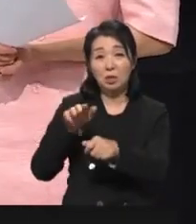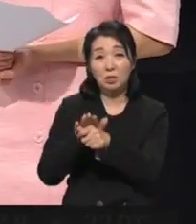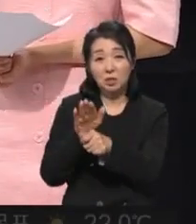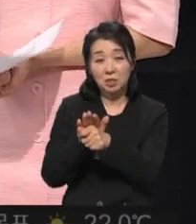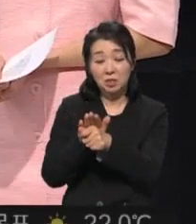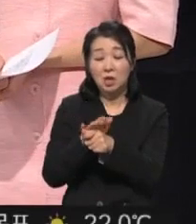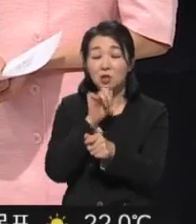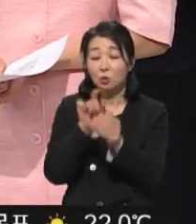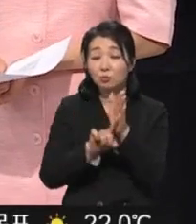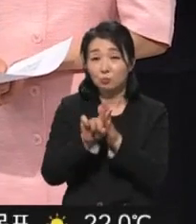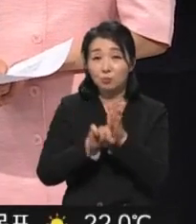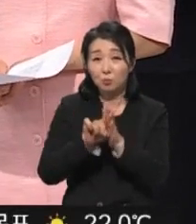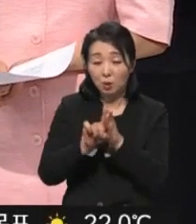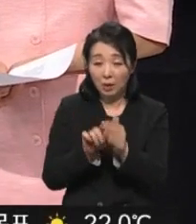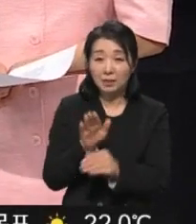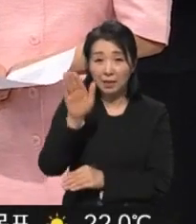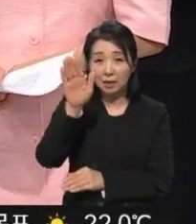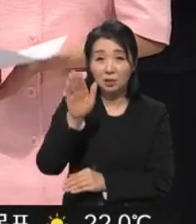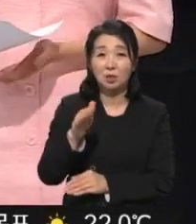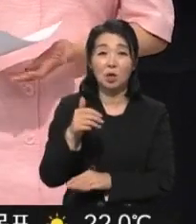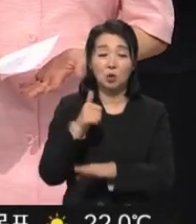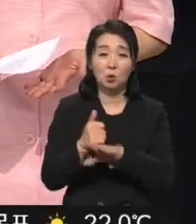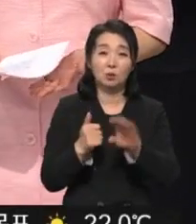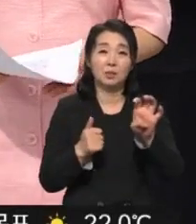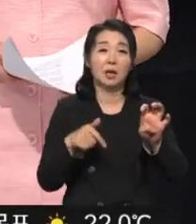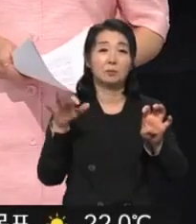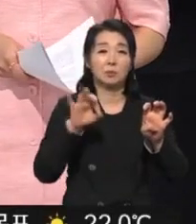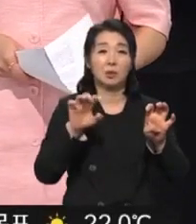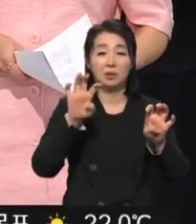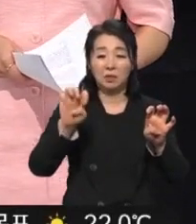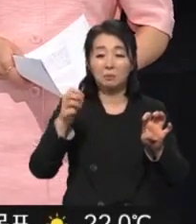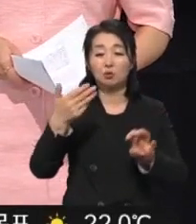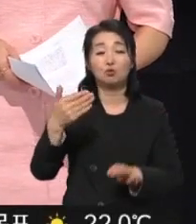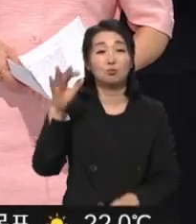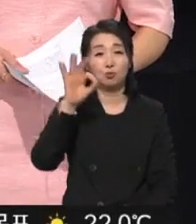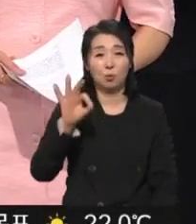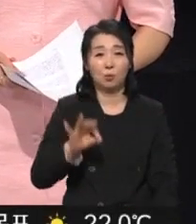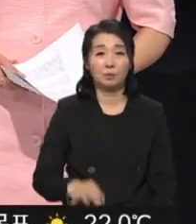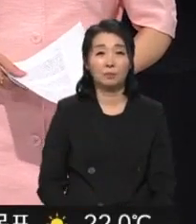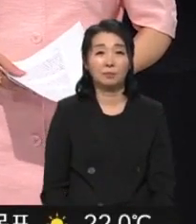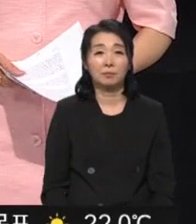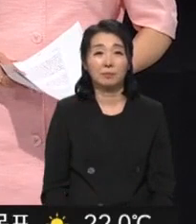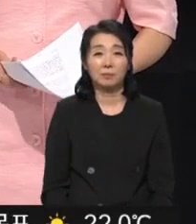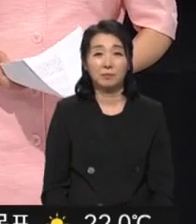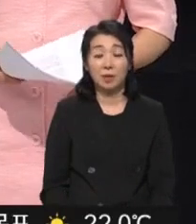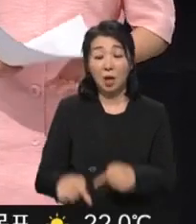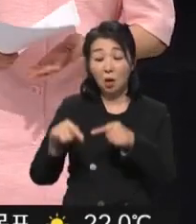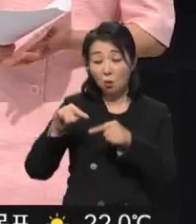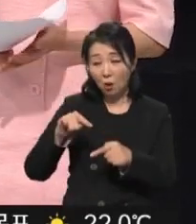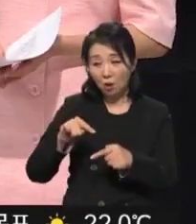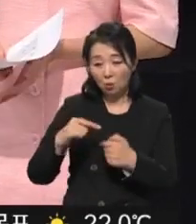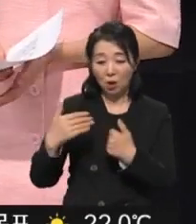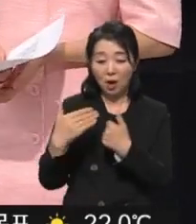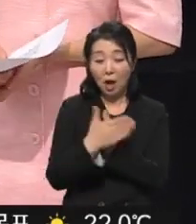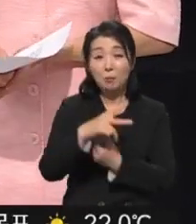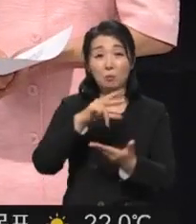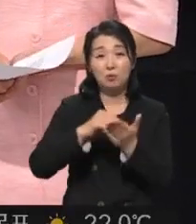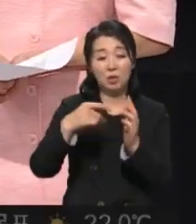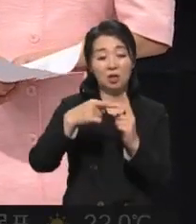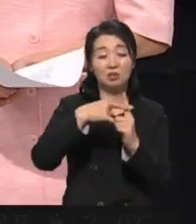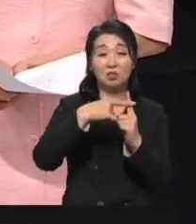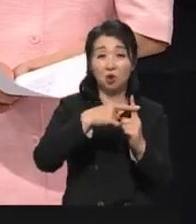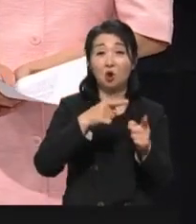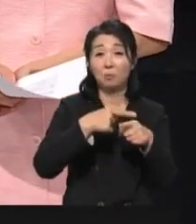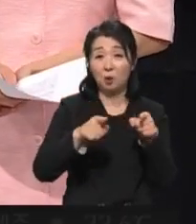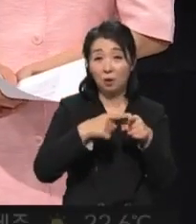연속 상승하면서 40%에 근접한 39%로 집계됐죠. 외교안보 이슈가 긍정적으로 평가됐을